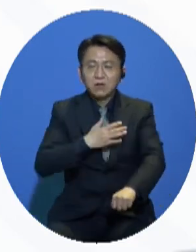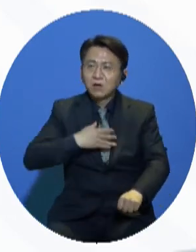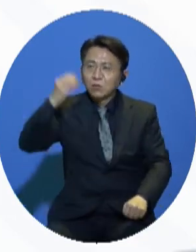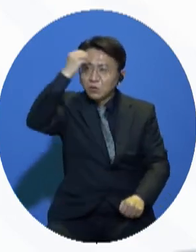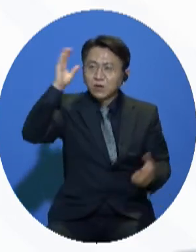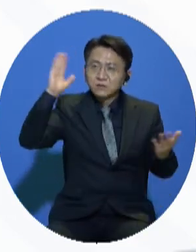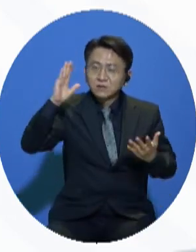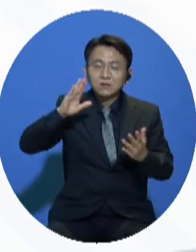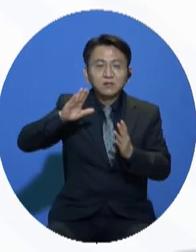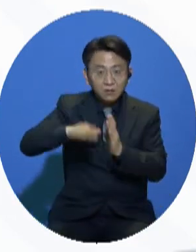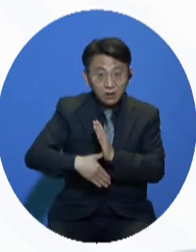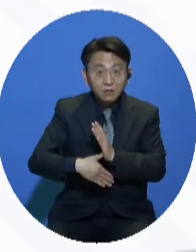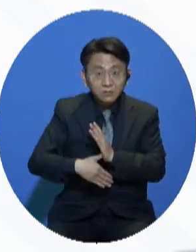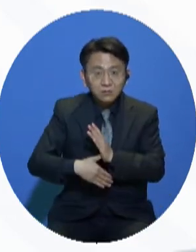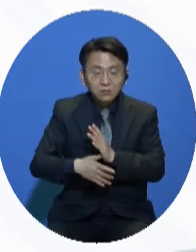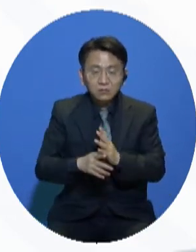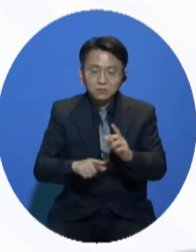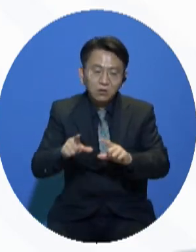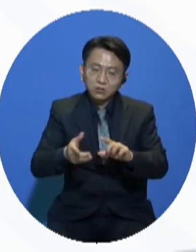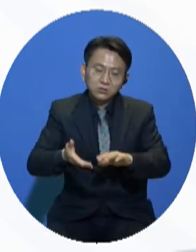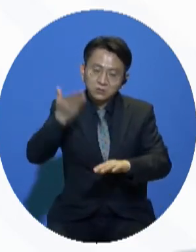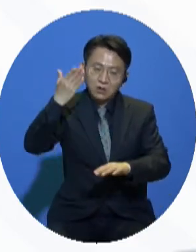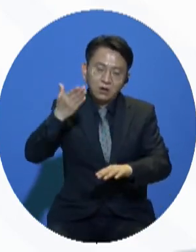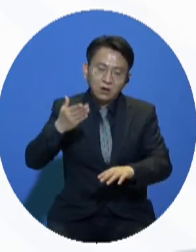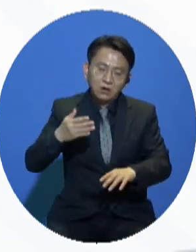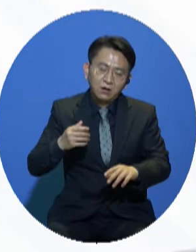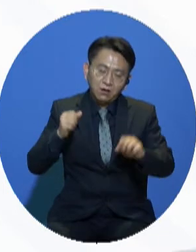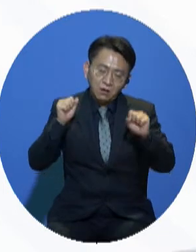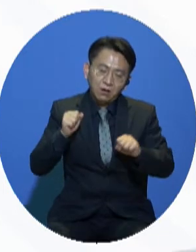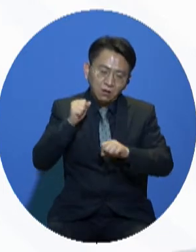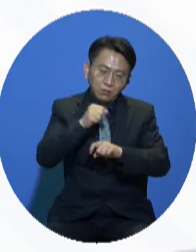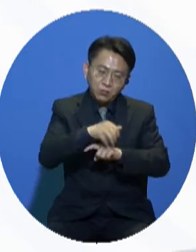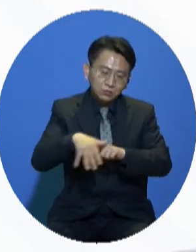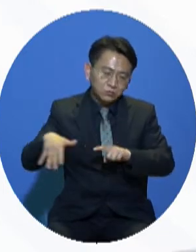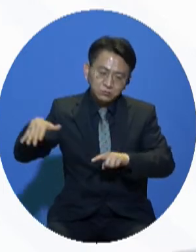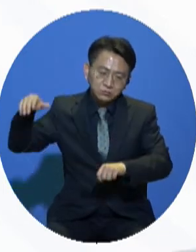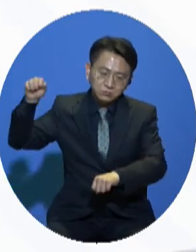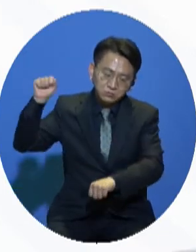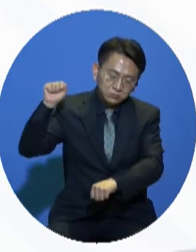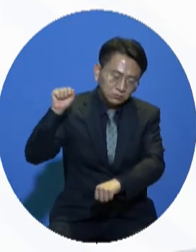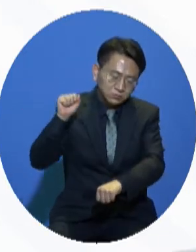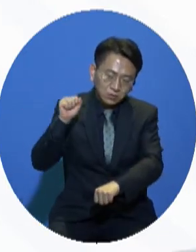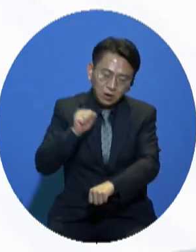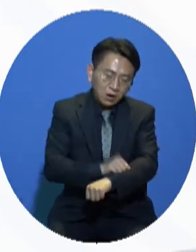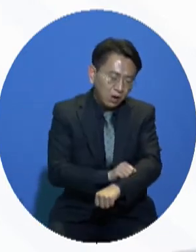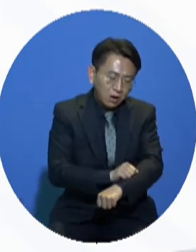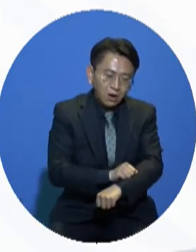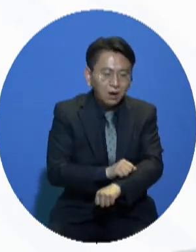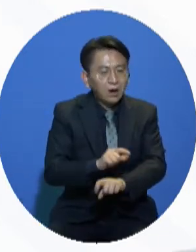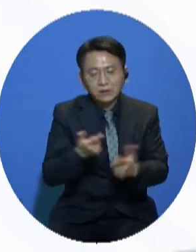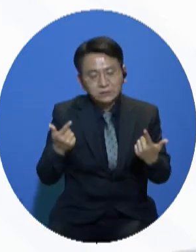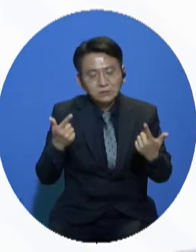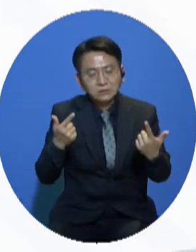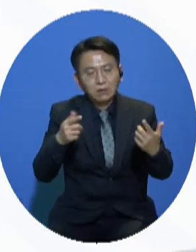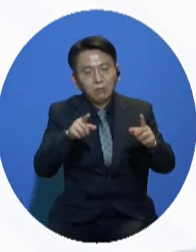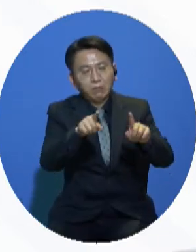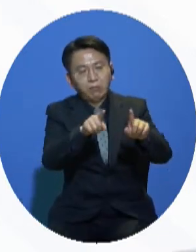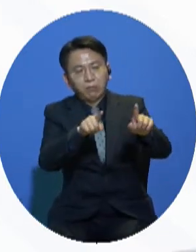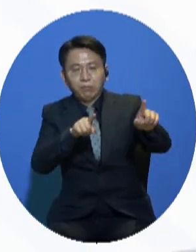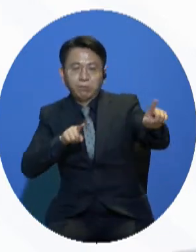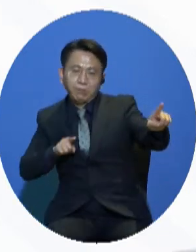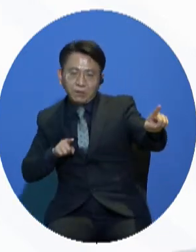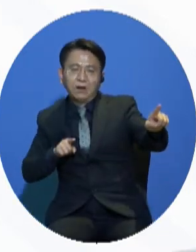make 제가 the relay 고등학생이 team. 돼서는 더 And I was 이상 like, 가장 what am I 스포츠를 gonna do? 잘하는 학생 선수가 아니었던 것이죠. 그래서 고민을